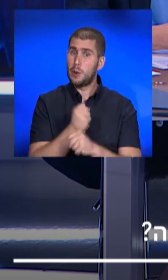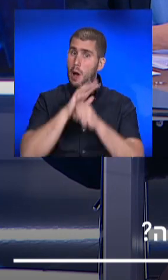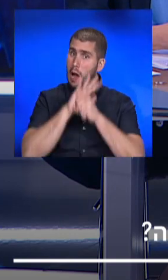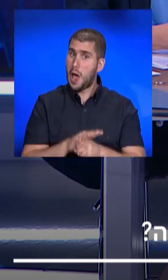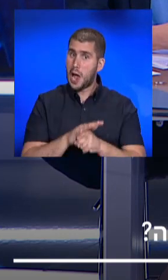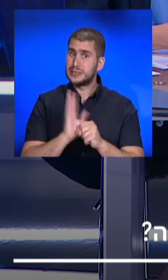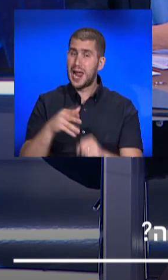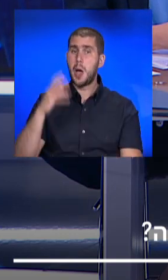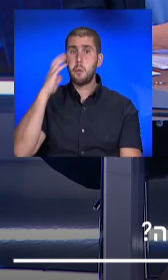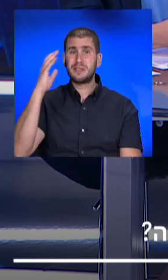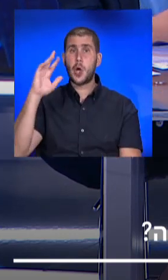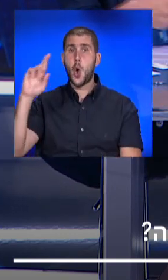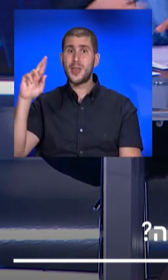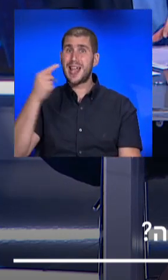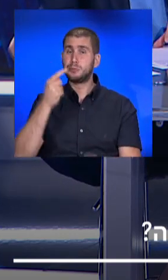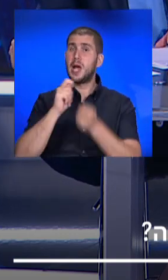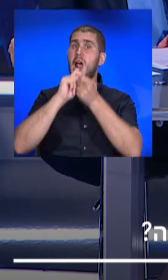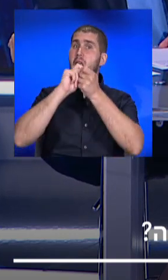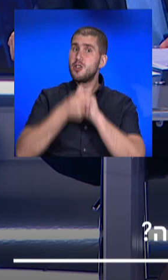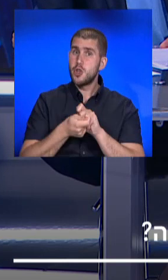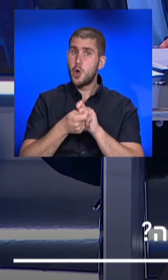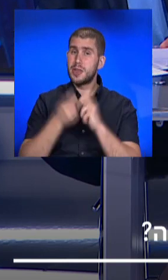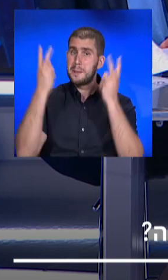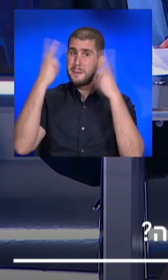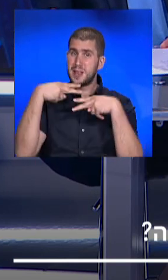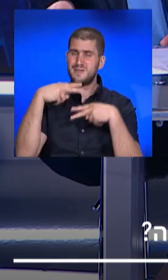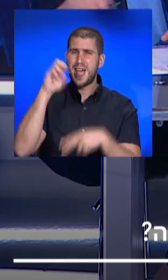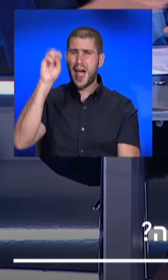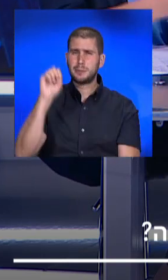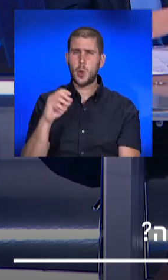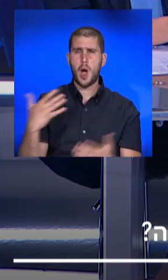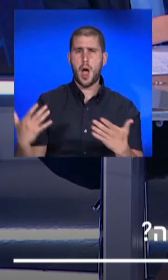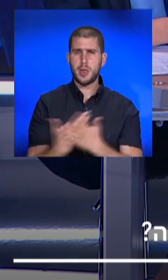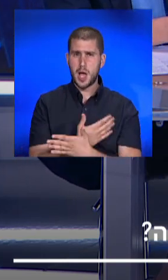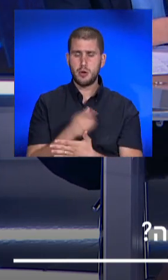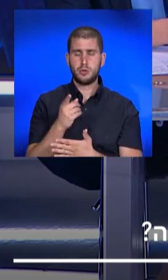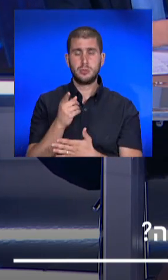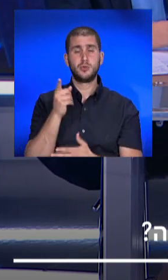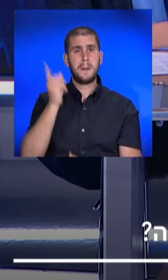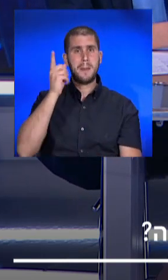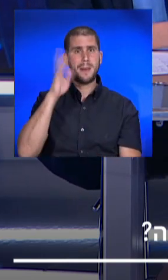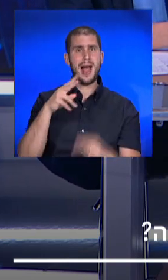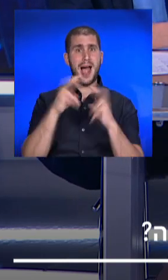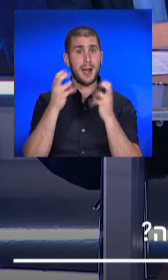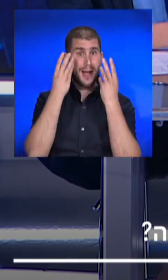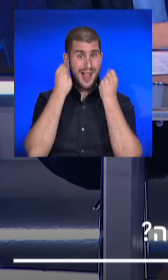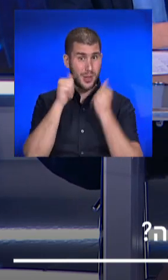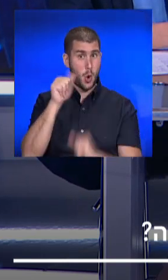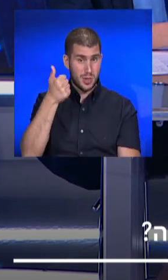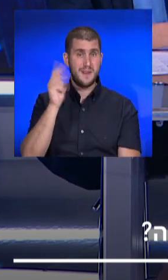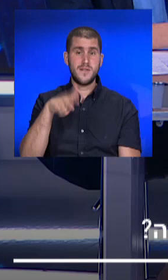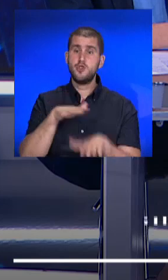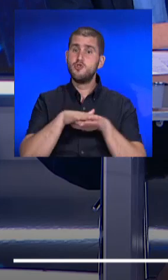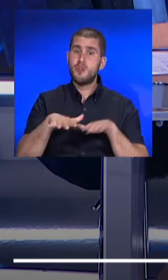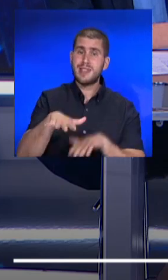גמזו, לשנות את מתווה הרמזור החדש שלו, שמאיים בראש ובראשונה על הערים החרדיות ועל השטח